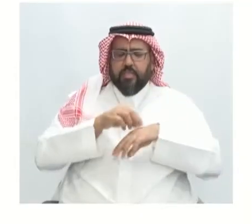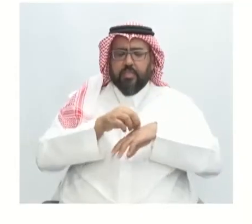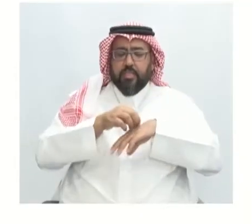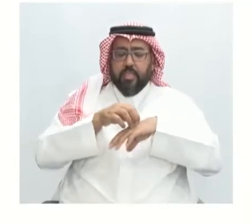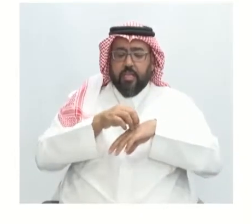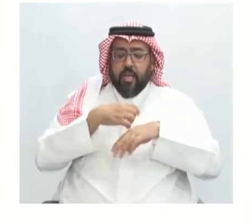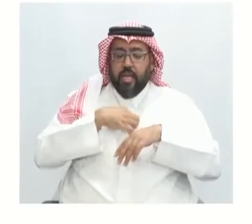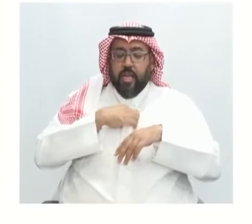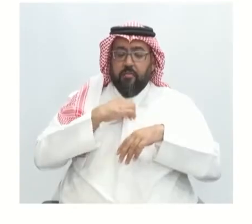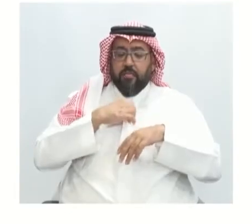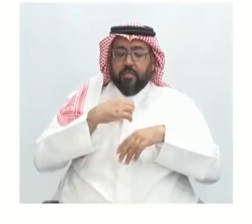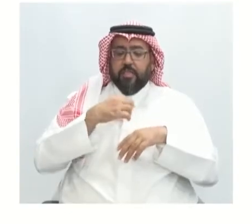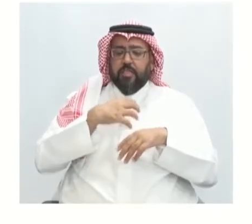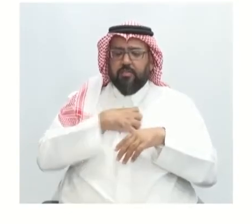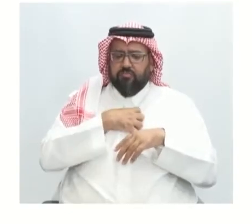عن